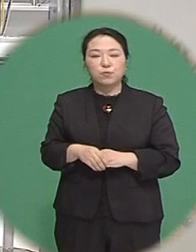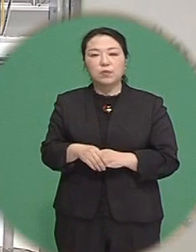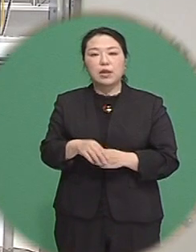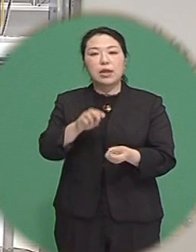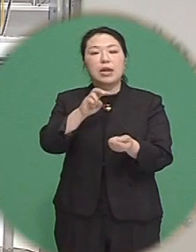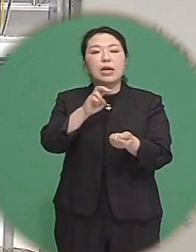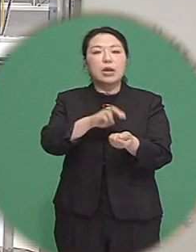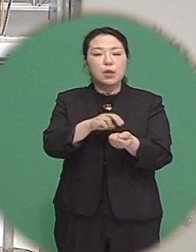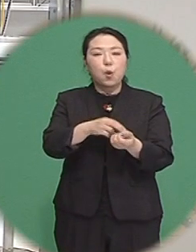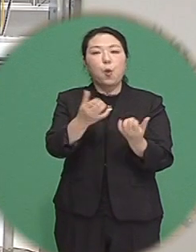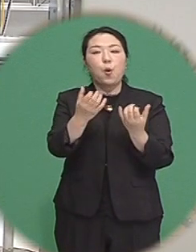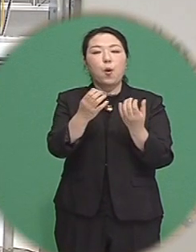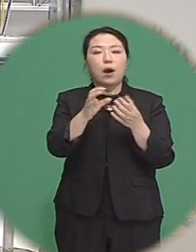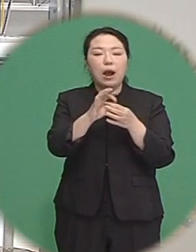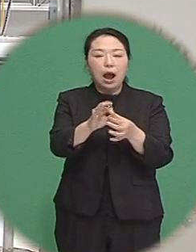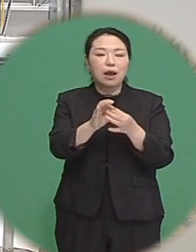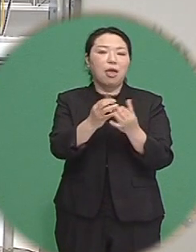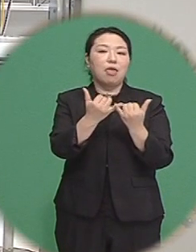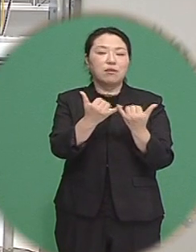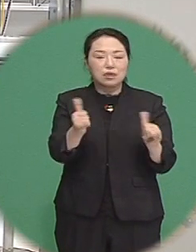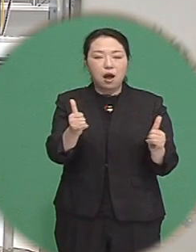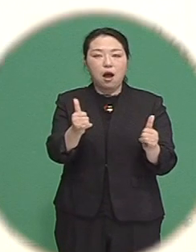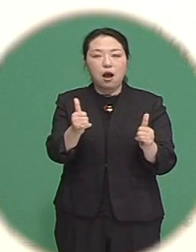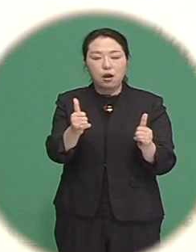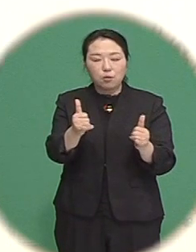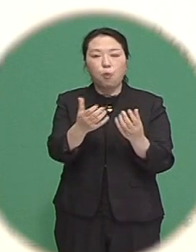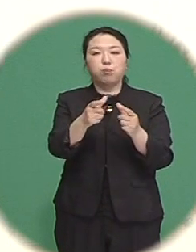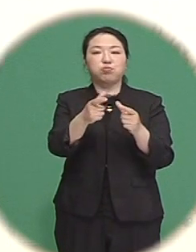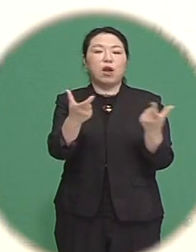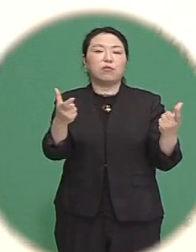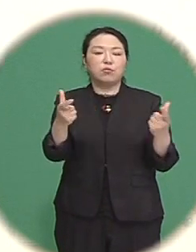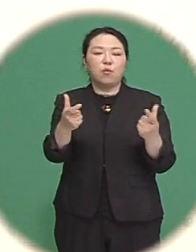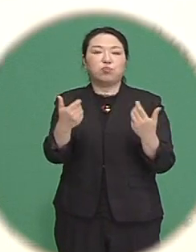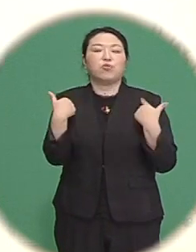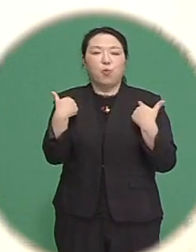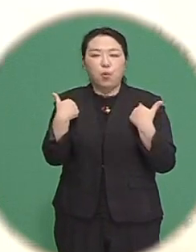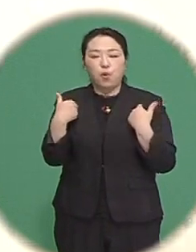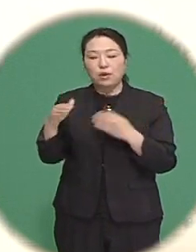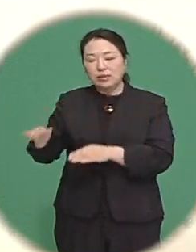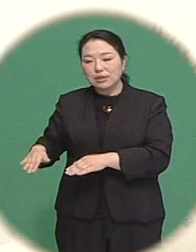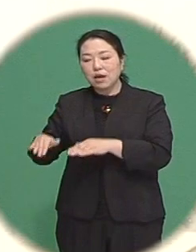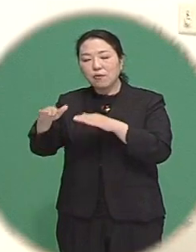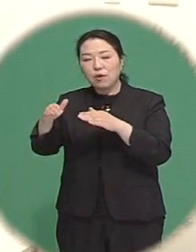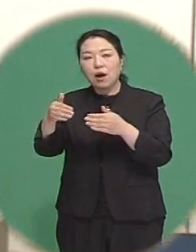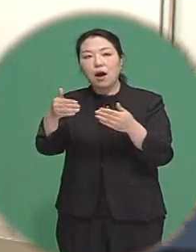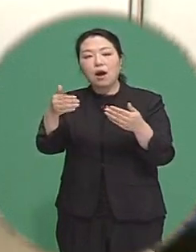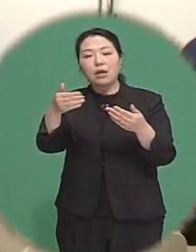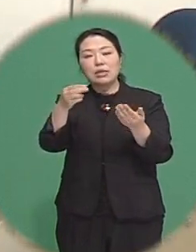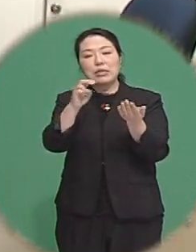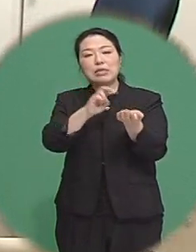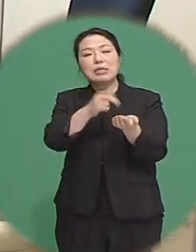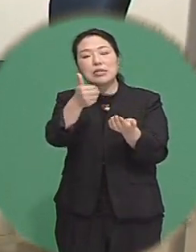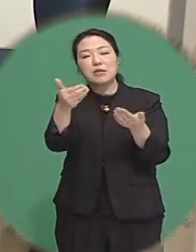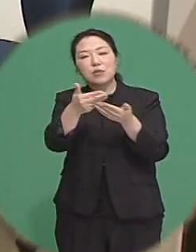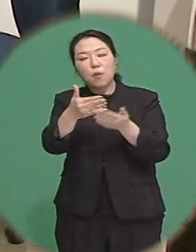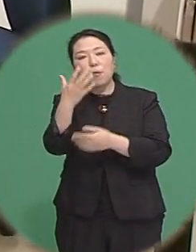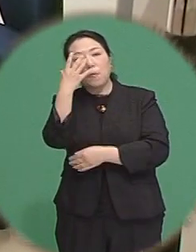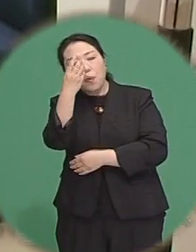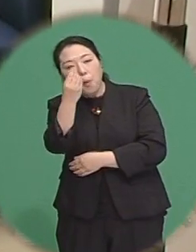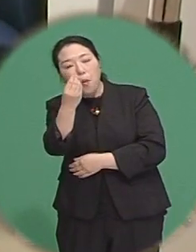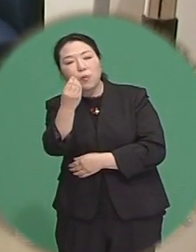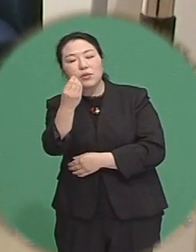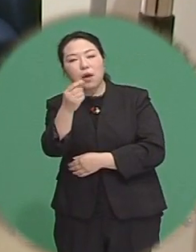子供の頃から医師の仕事に興味関心を持ちやりがいを感じていただくための仕掛けづくりをしていき